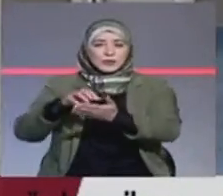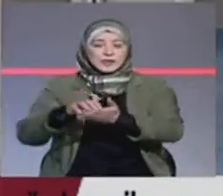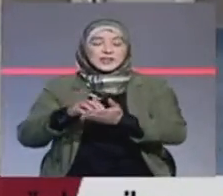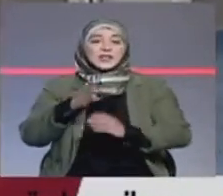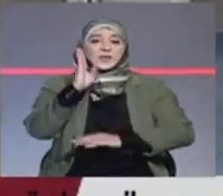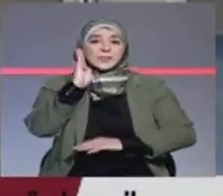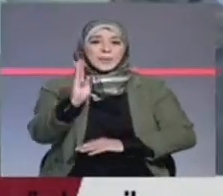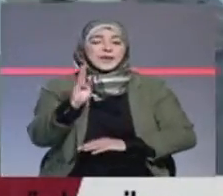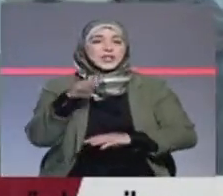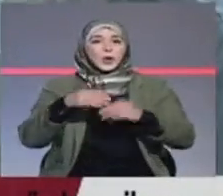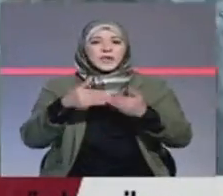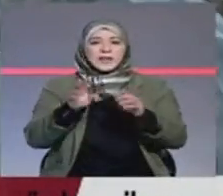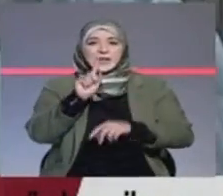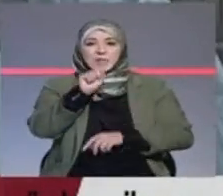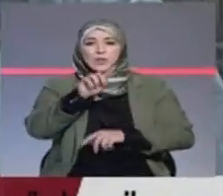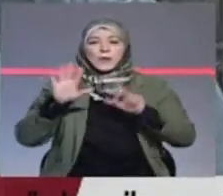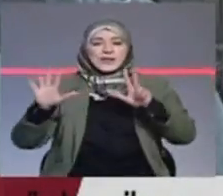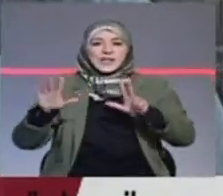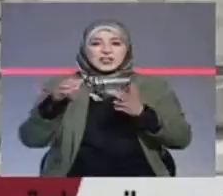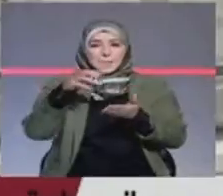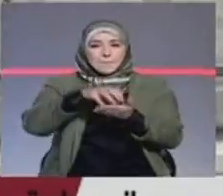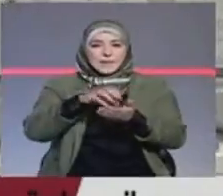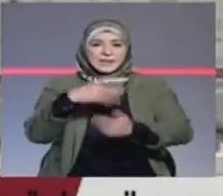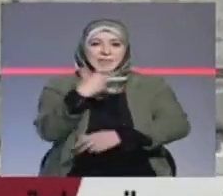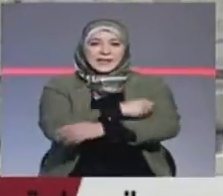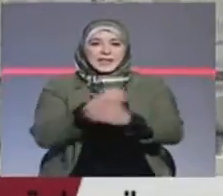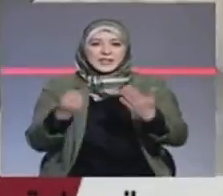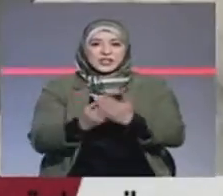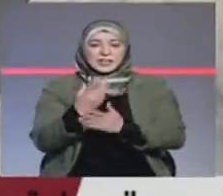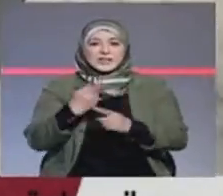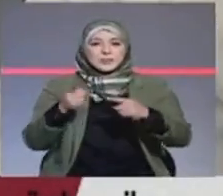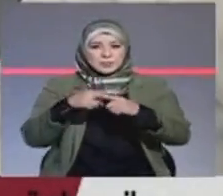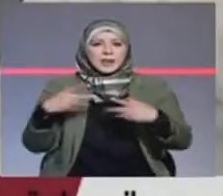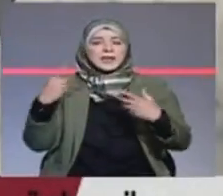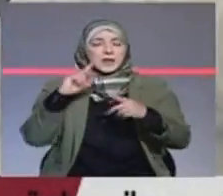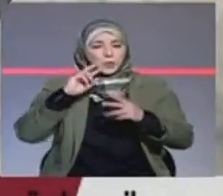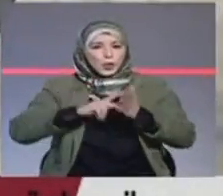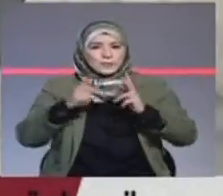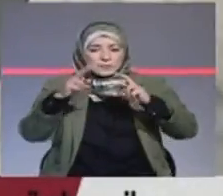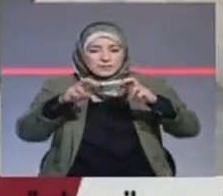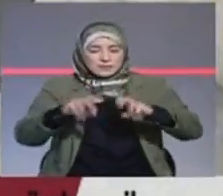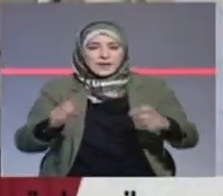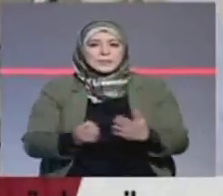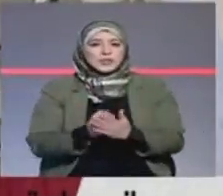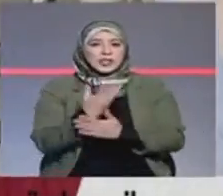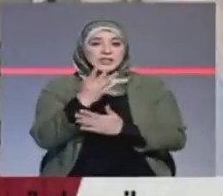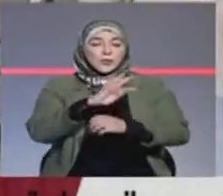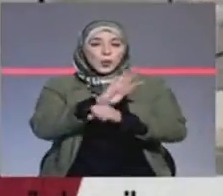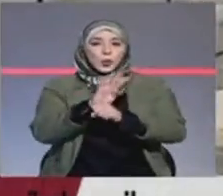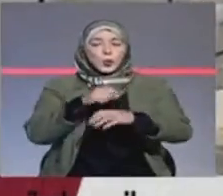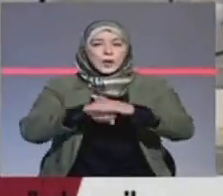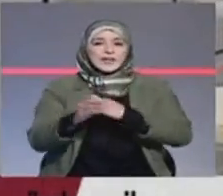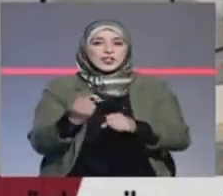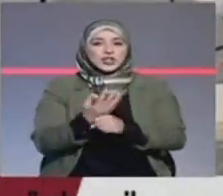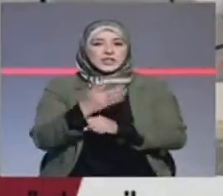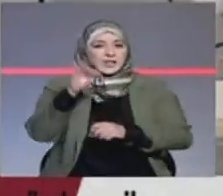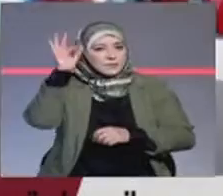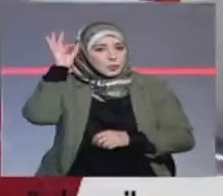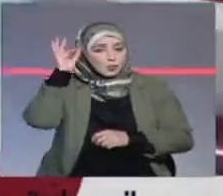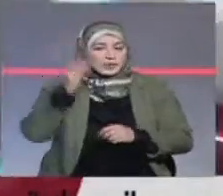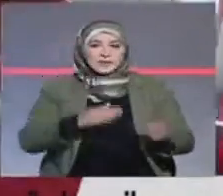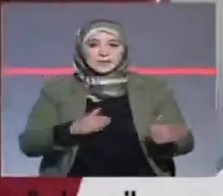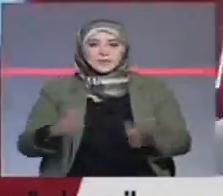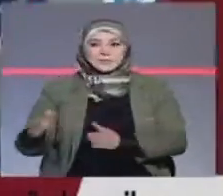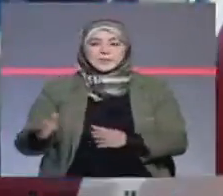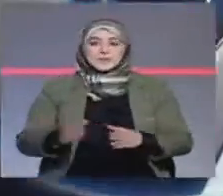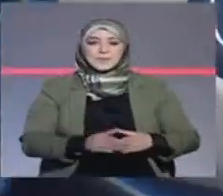بباجة وفتح 18 مركز تلقيح جديد مع تكثيف عمليات التقطيع الجيني لكشف إمكانية ظهور سلالات جديدة في